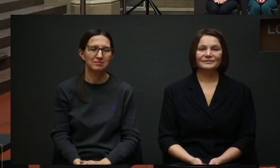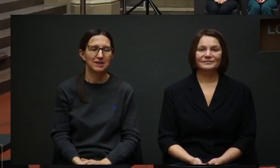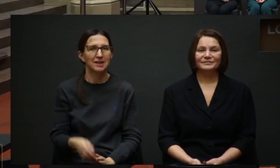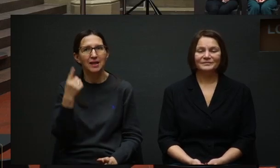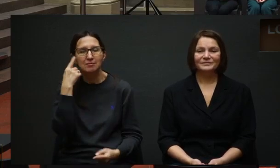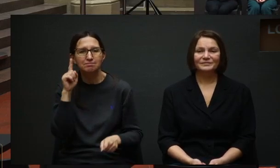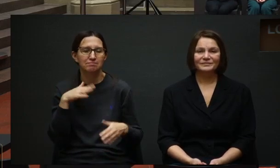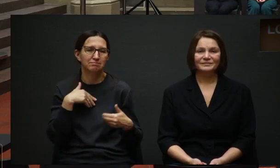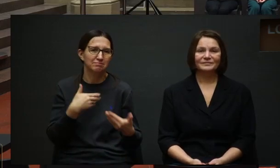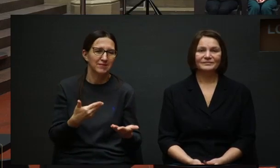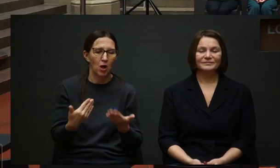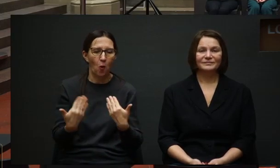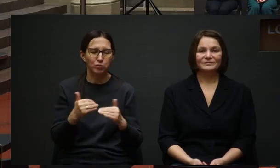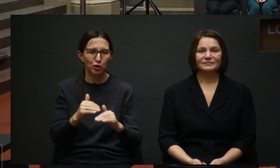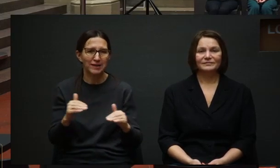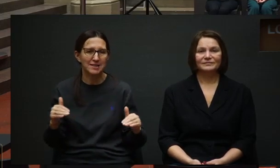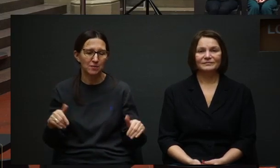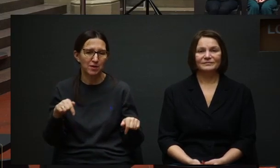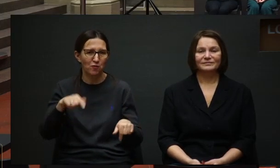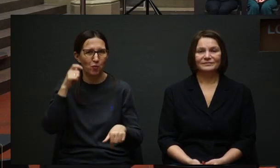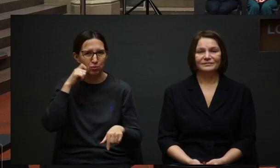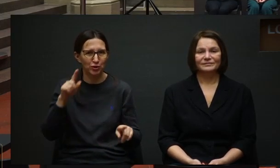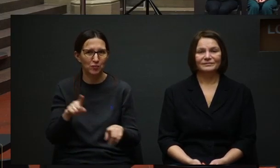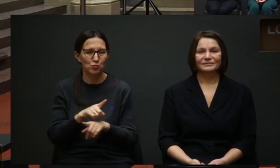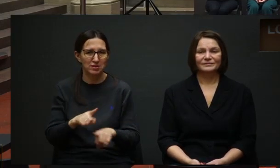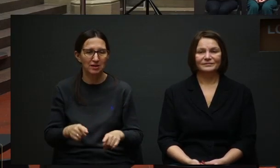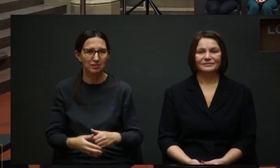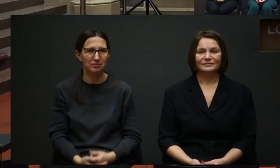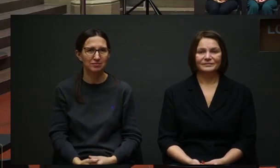приемами по общению с детьми в Пушкинском музее.